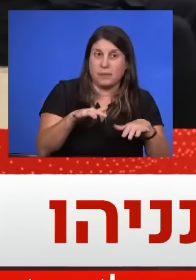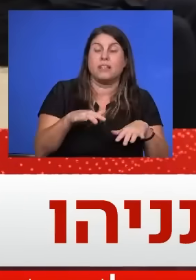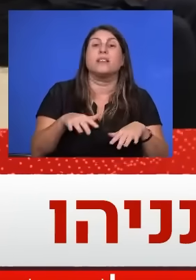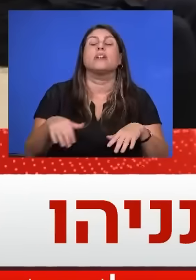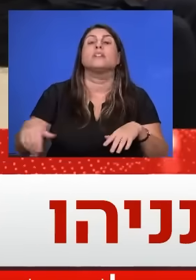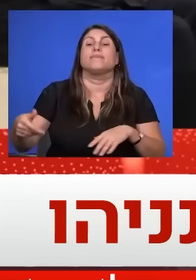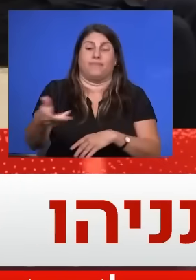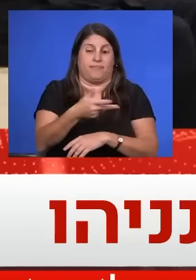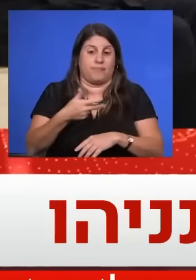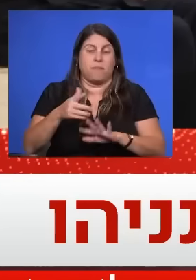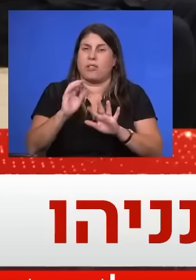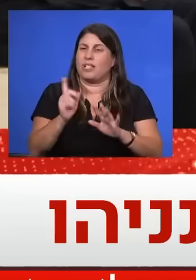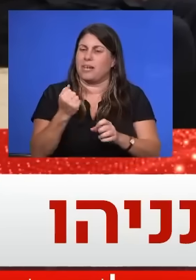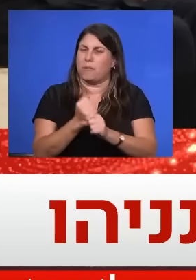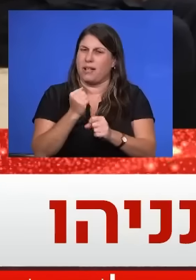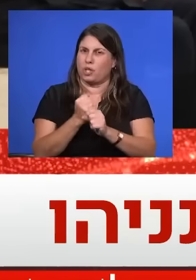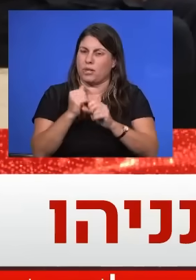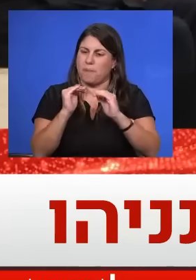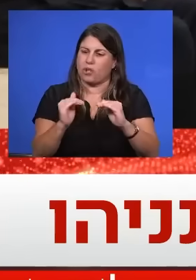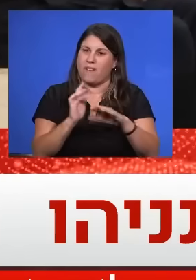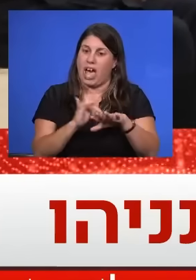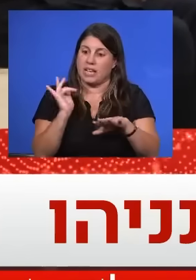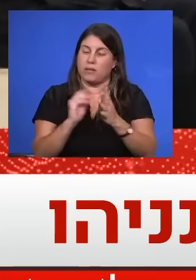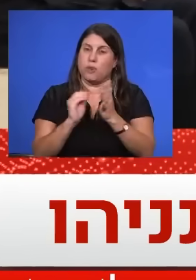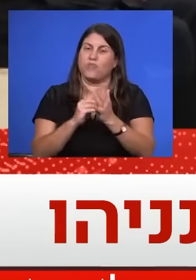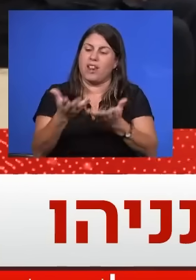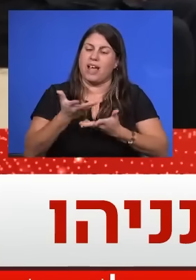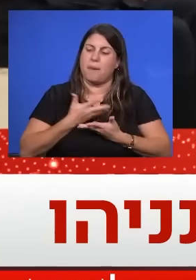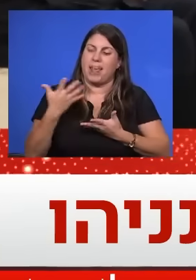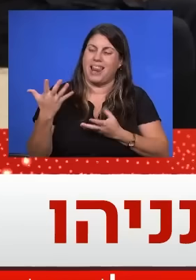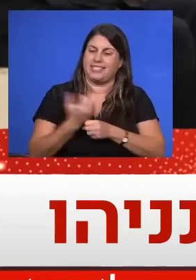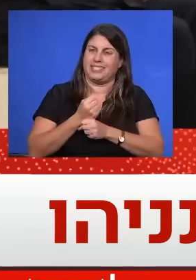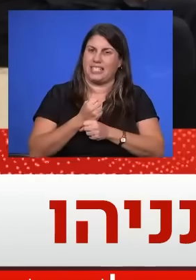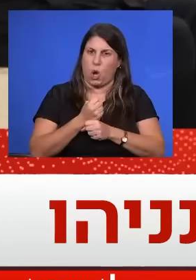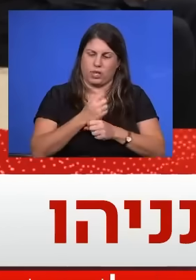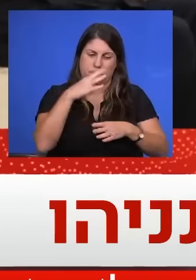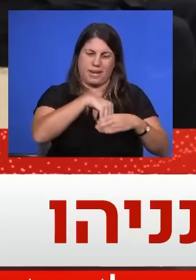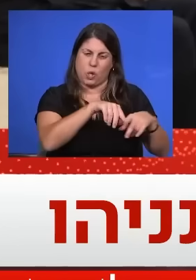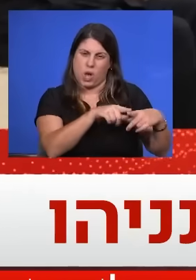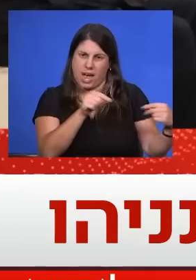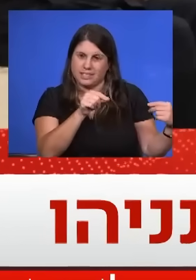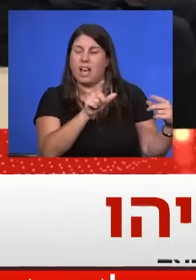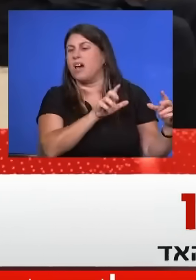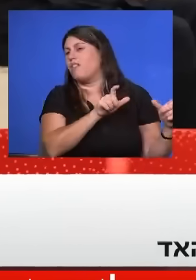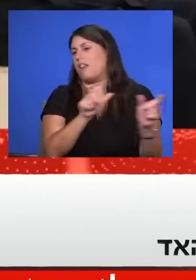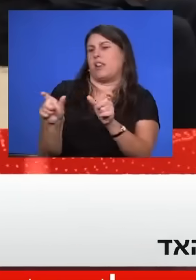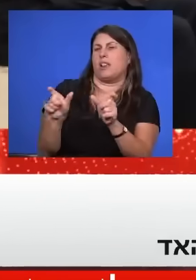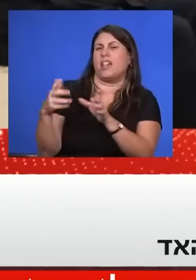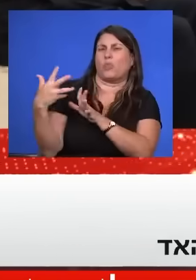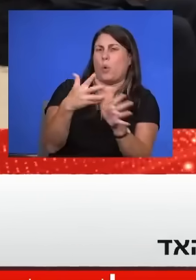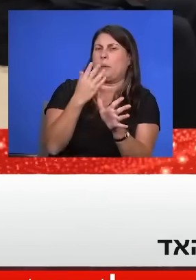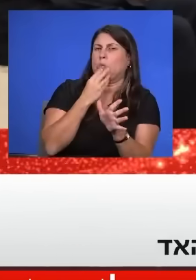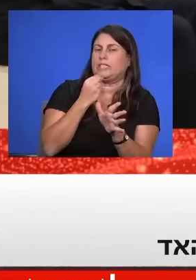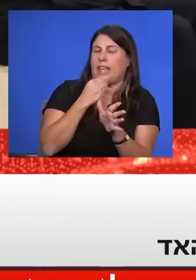בשלב הרגיש הזה כדי להשיג ניצחון אמיתי בעזה ובזירה הפלסטינית ולעצור את התוקפנות הישראלית, לשון הדברים. מה שעוד יותר תפס